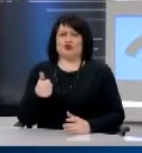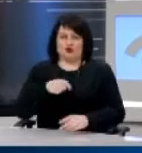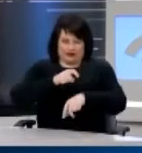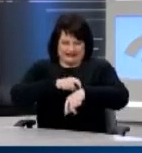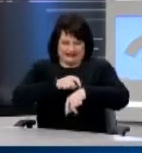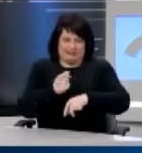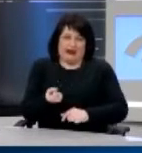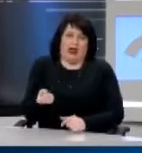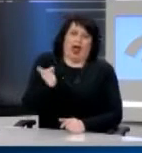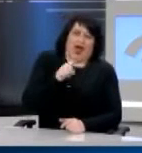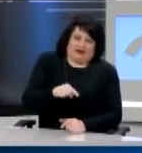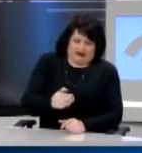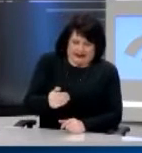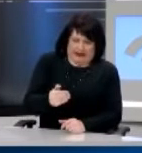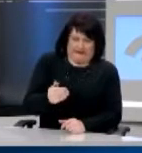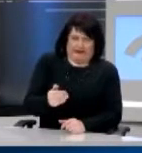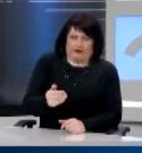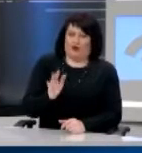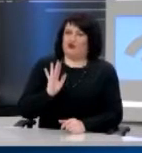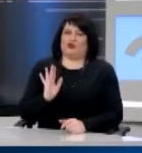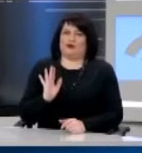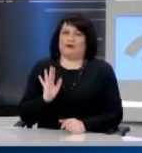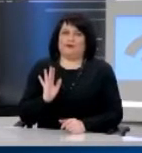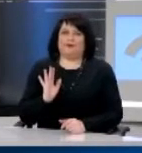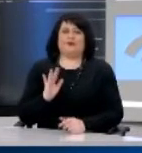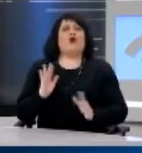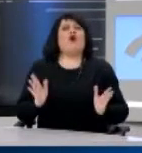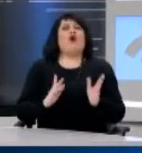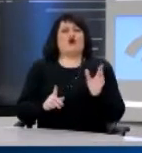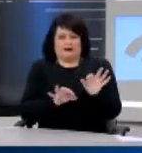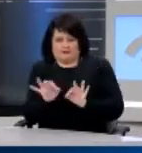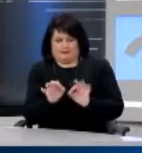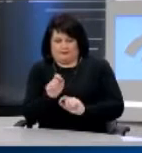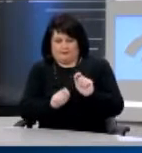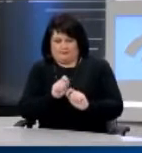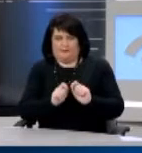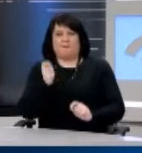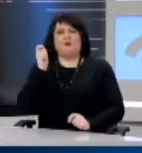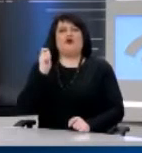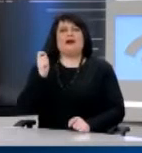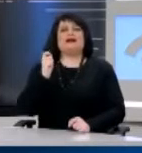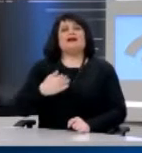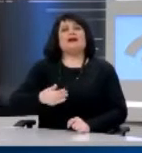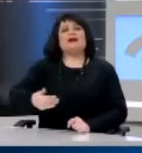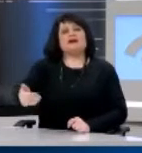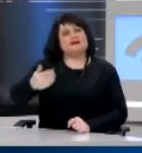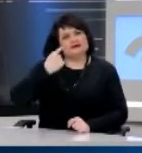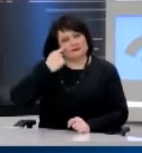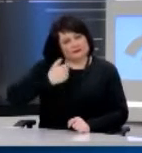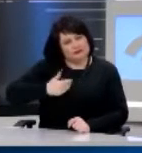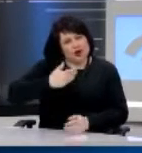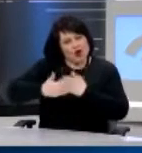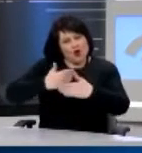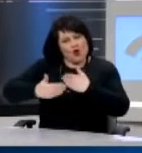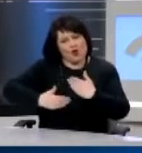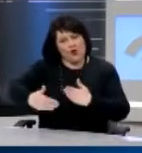και το αύριο, αλλά όποιες πολιτικές χαράξεις, αποτελέσματα θα δεις σε έναν ορίζοντα μακροπρόθεσμο.